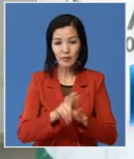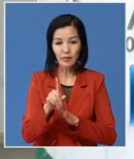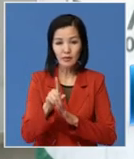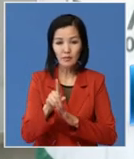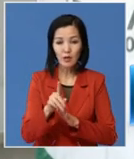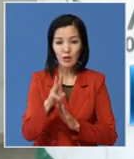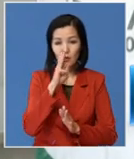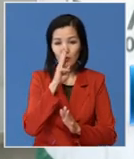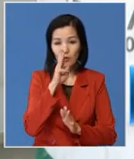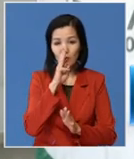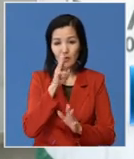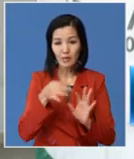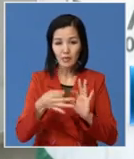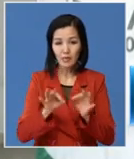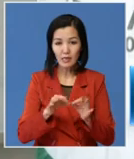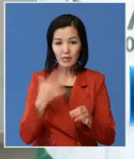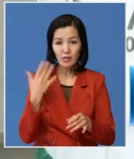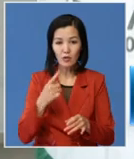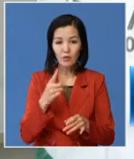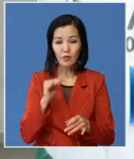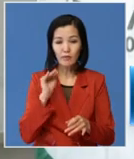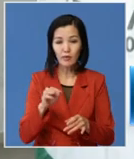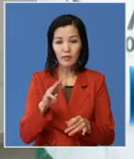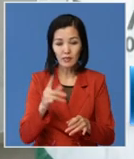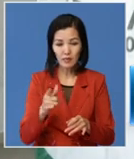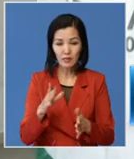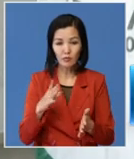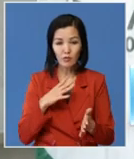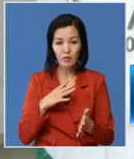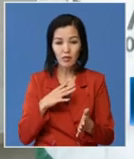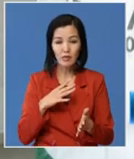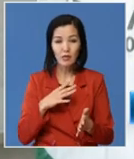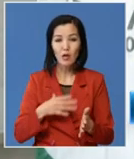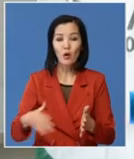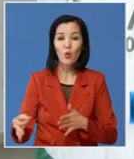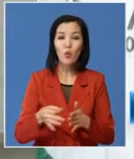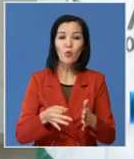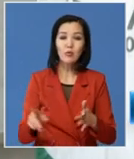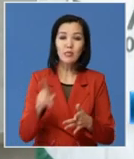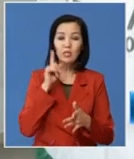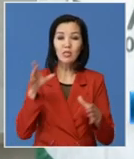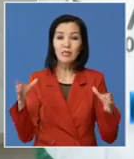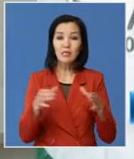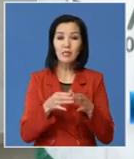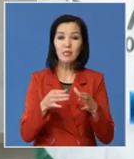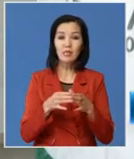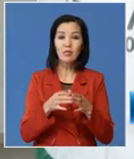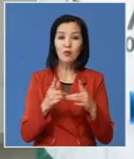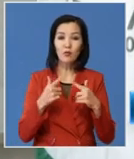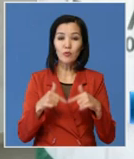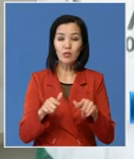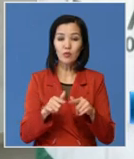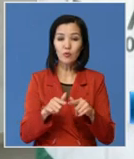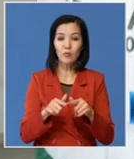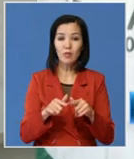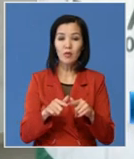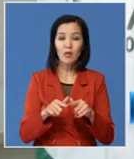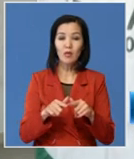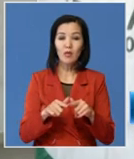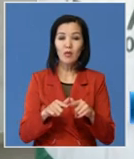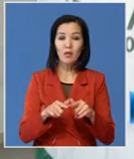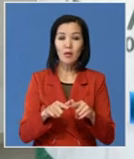қалаулы жер. Мұнда тек Сара Тастанбек қызының ғана емес, оның заманынан жалпы қапал өңірінің тарихынан сыр шертер 700-ден аса жәдігер